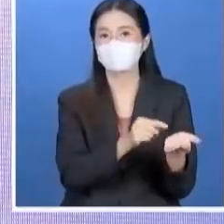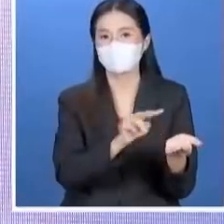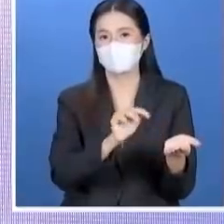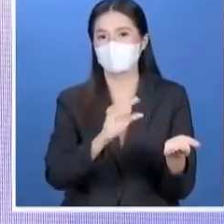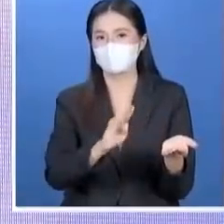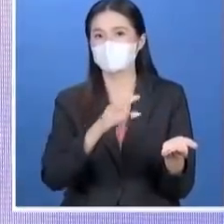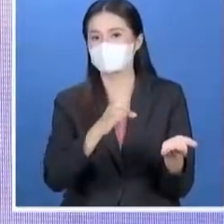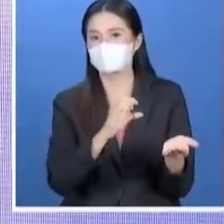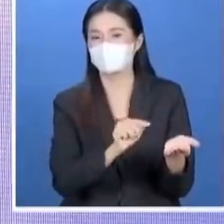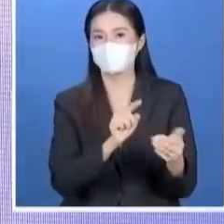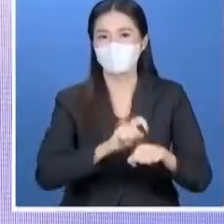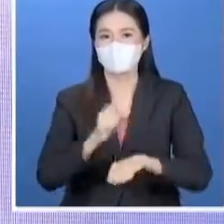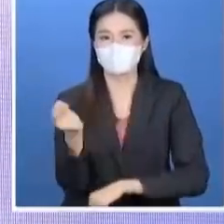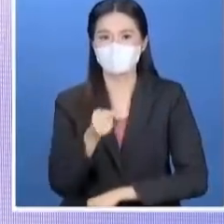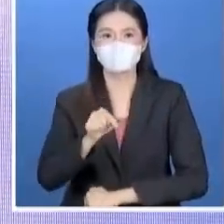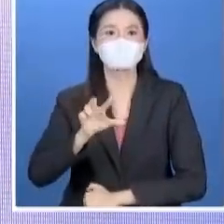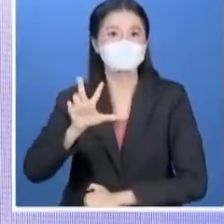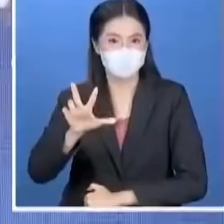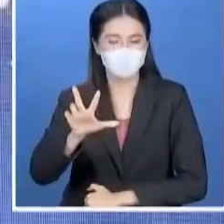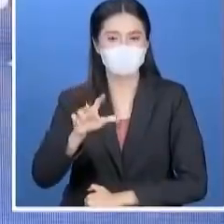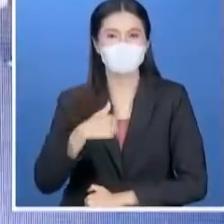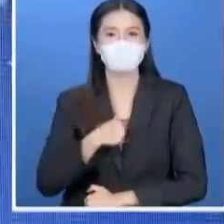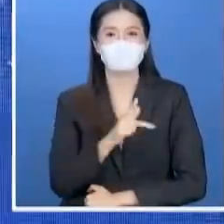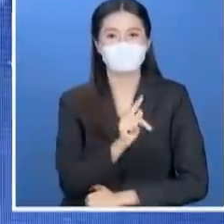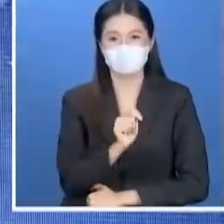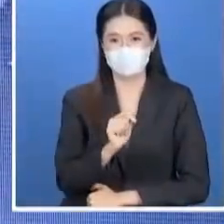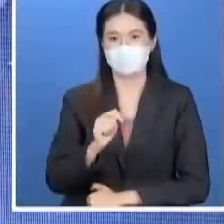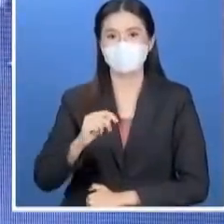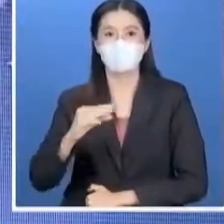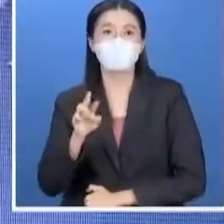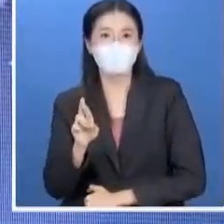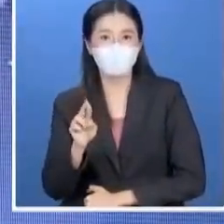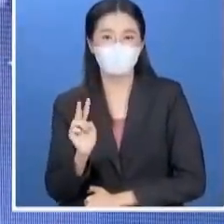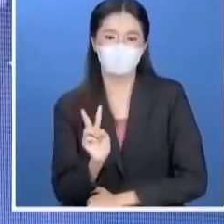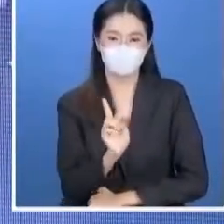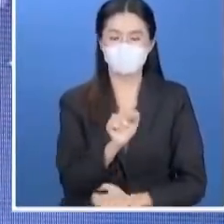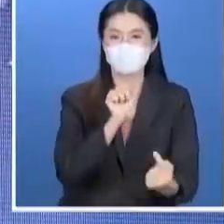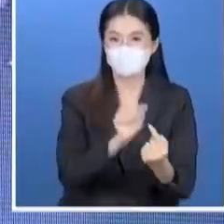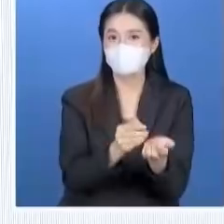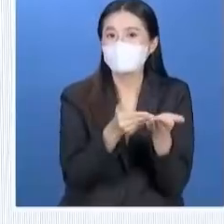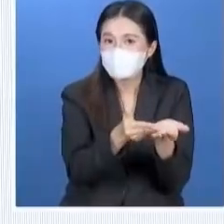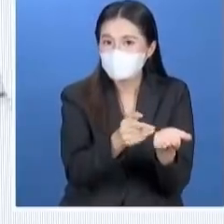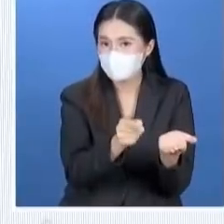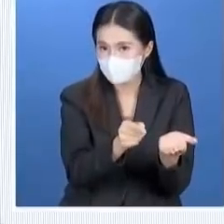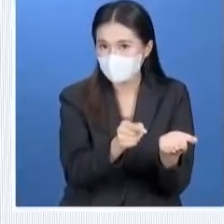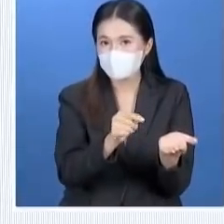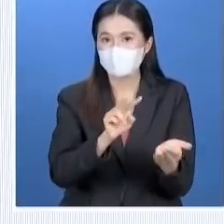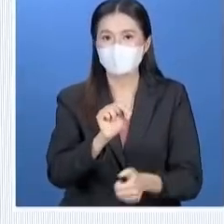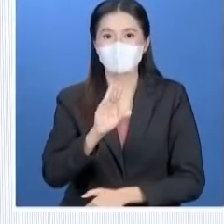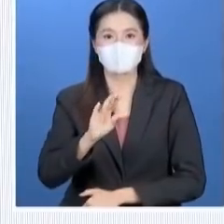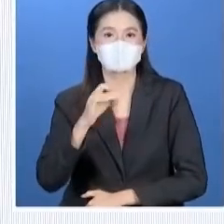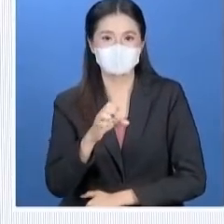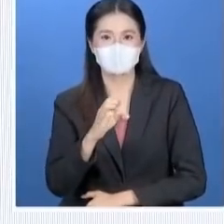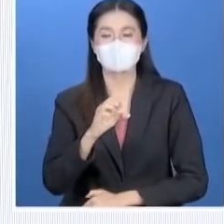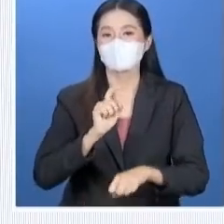NBC ต่อมาเวลา 13:03 นาทีกระติกและโรเบิร์ตได้กลับมาถึงอู่เรือ NBC และในเวลา